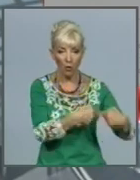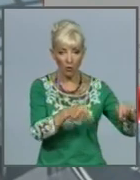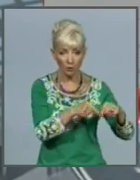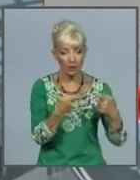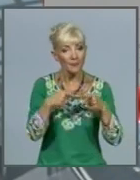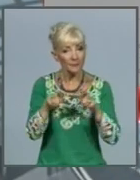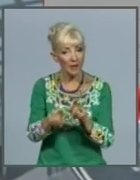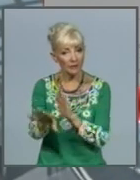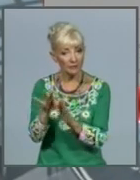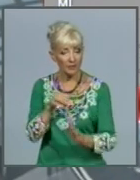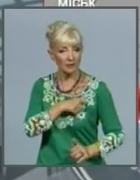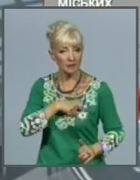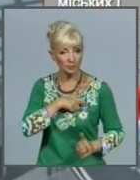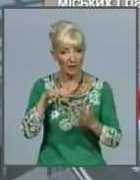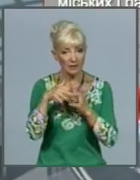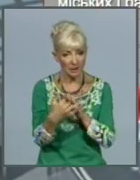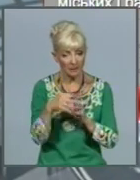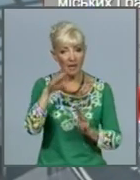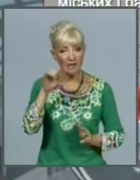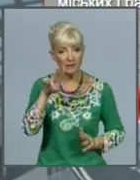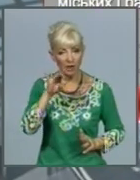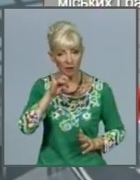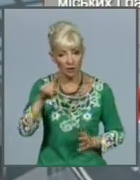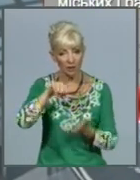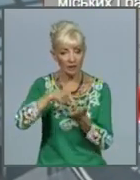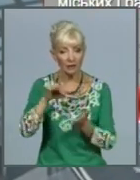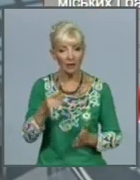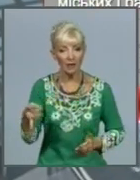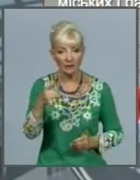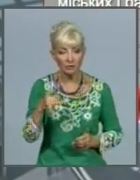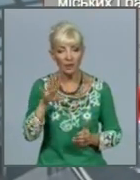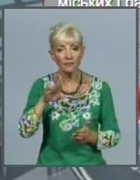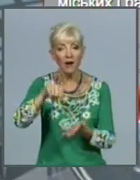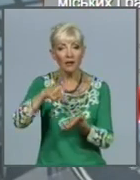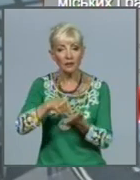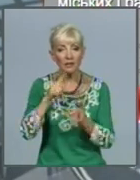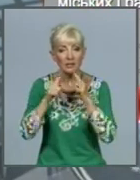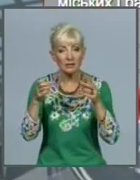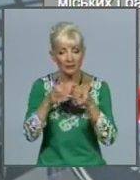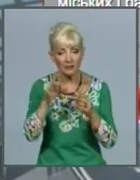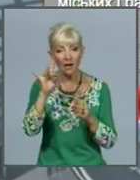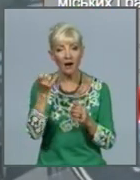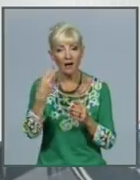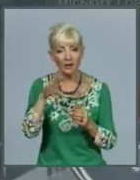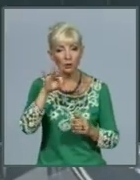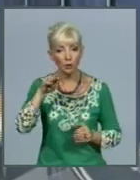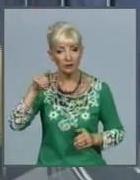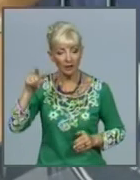депутатів сільських, селищних, міських і районних у містах рад, рад відповідних ОТГ, а також